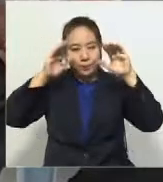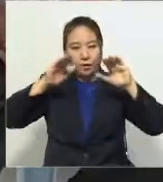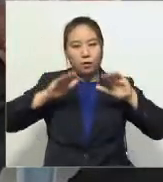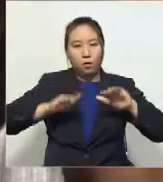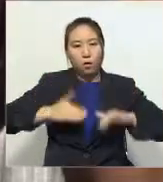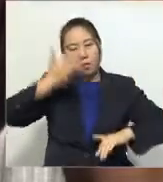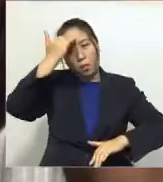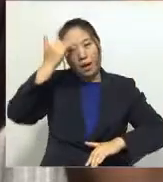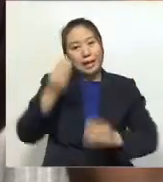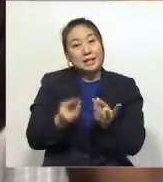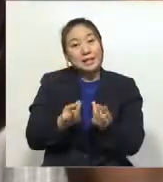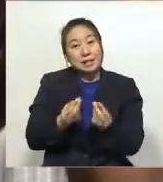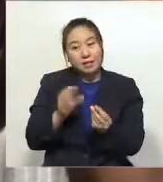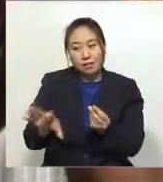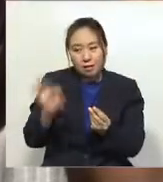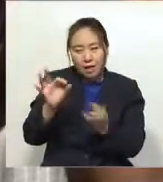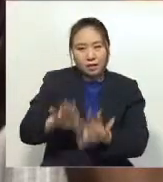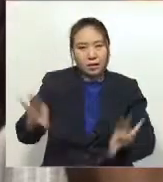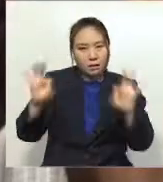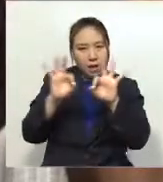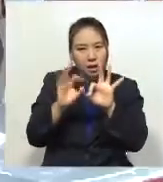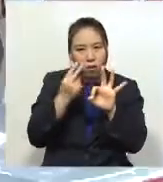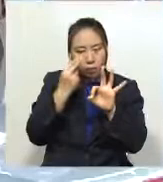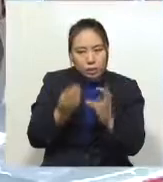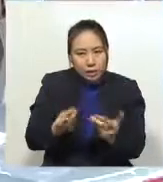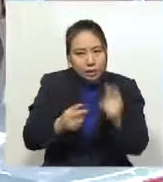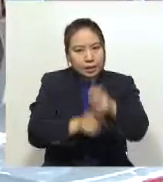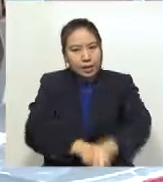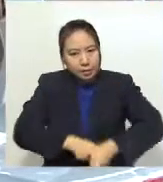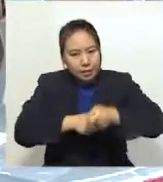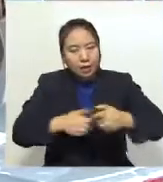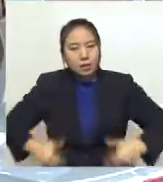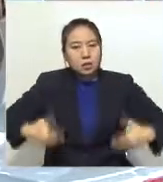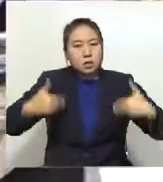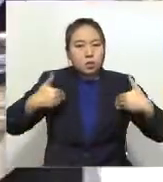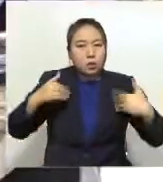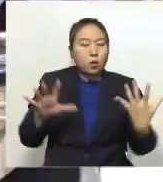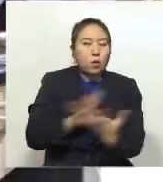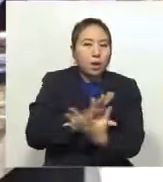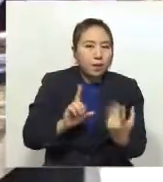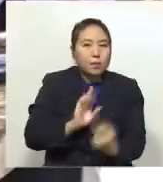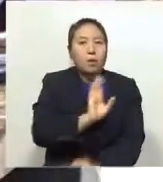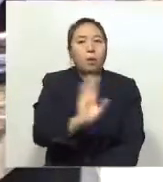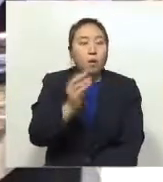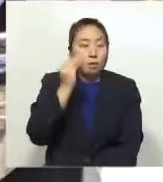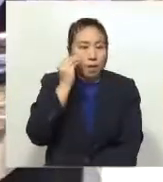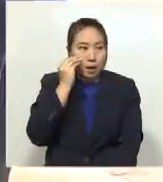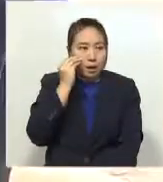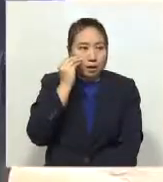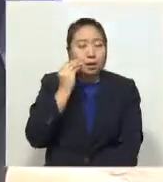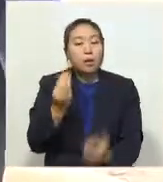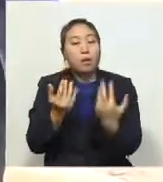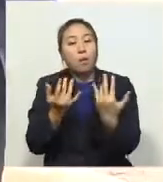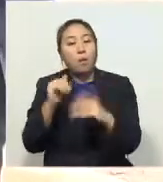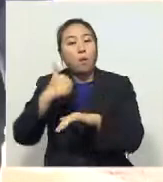การเลือกที่ดินก็จะต้องคำนึงถึงเรื่องของที่พื้นที่ทำกินแล้วก็วิถีชีวิตดั้งเดิมของชาวบ้านด้วยนะคะซึ่งเดี๋ยวเราไปฟังเสียง